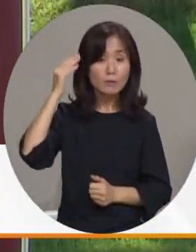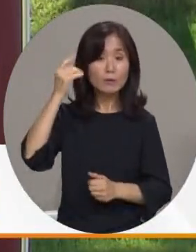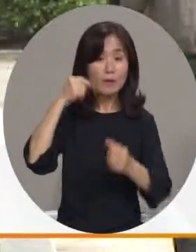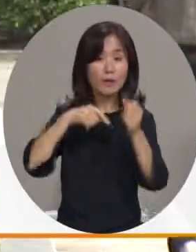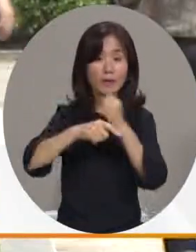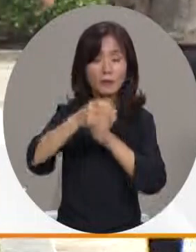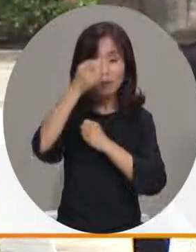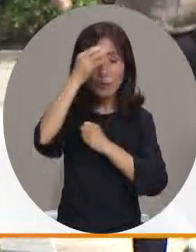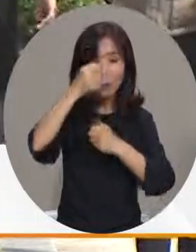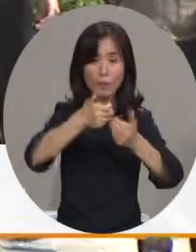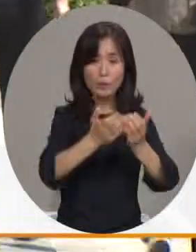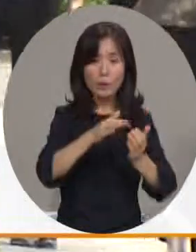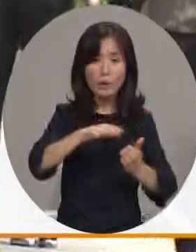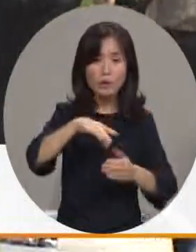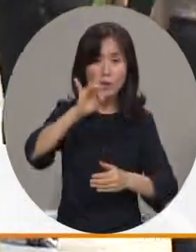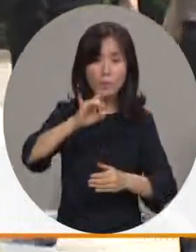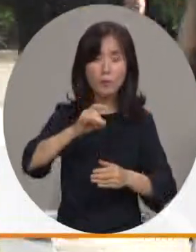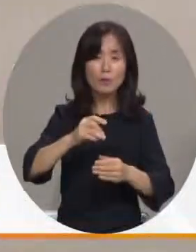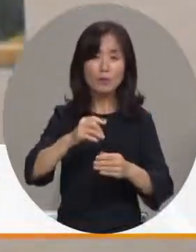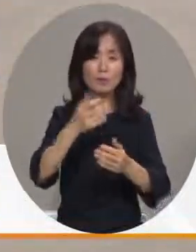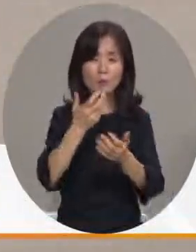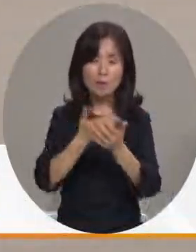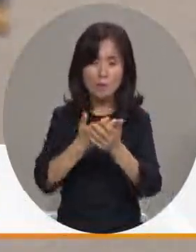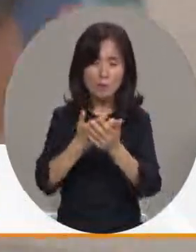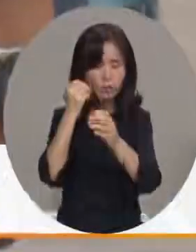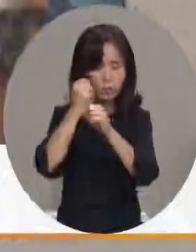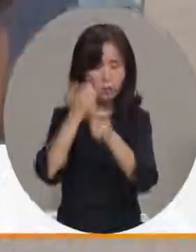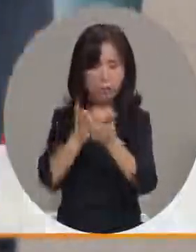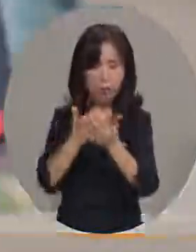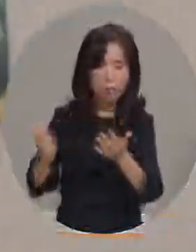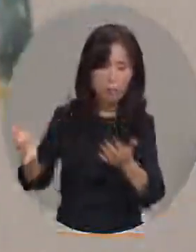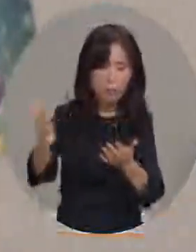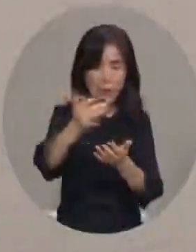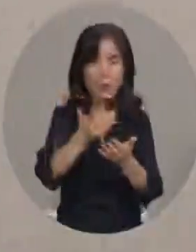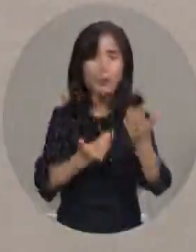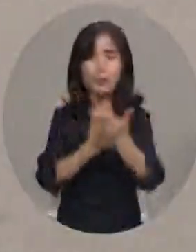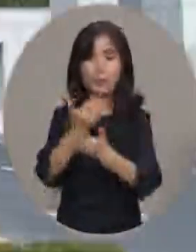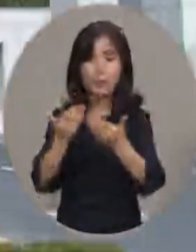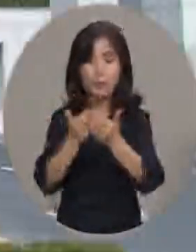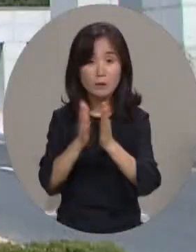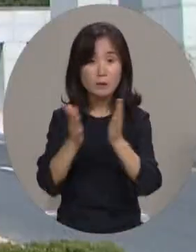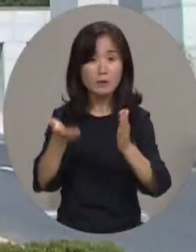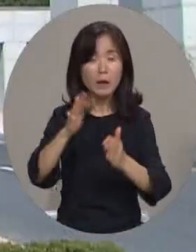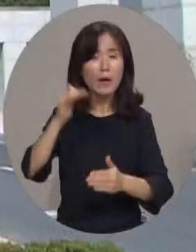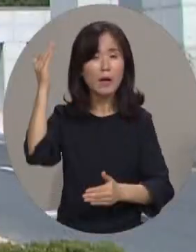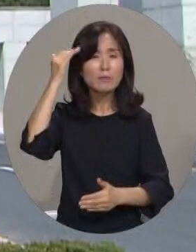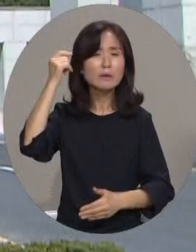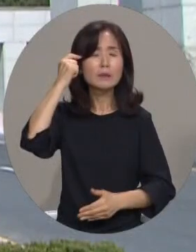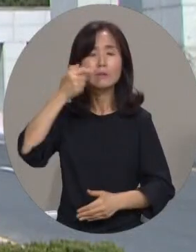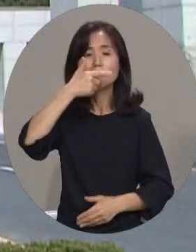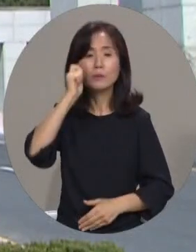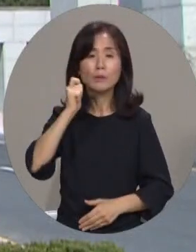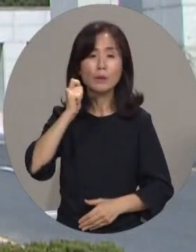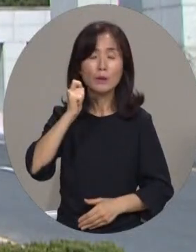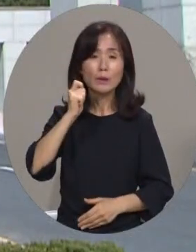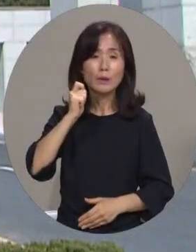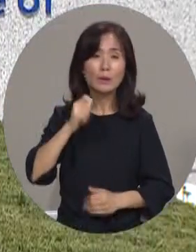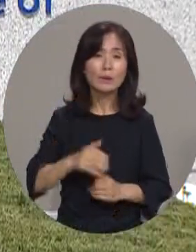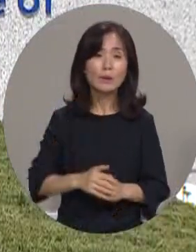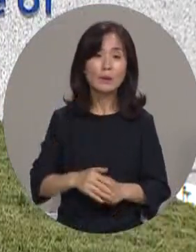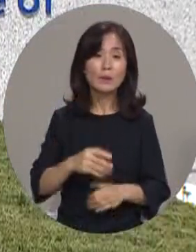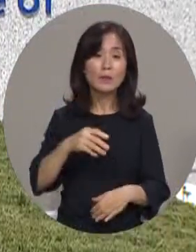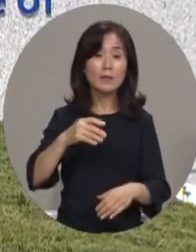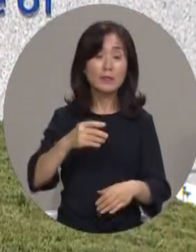첫 한국형 리포지터리를 개발했지만 국내 인식은 여전히 부족한 것으로 나타났습니다 국내 4대 과학기술원